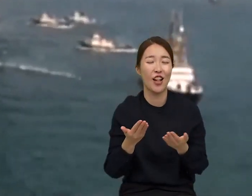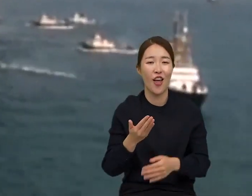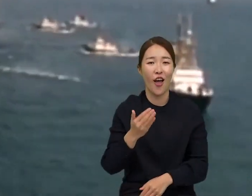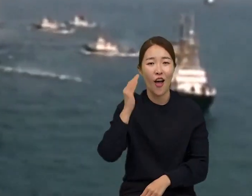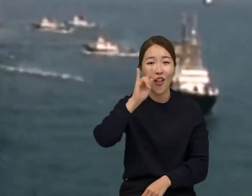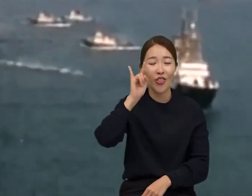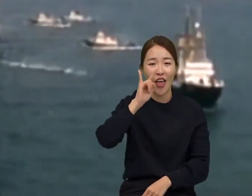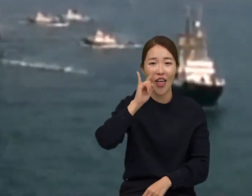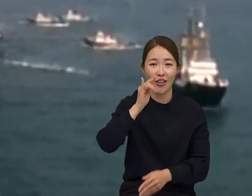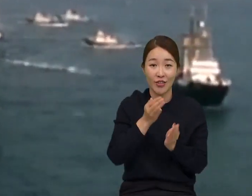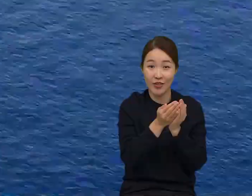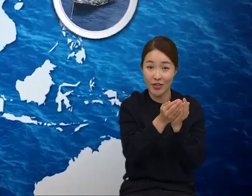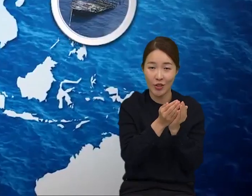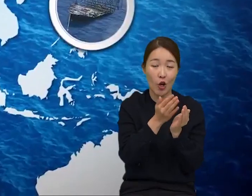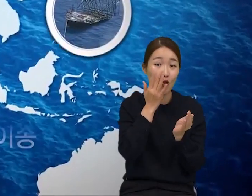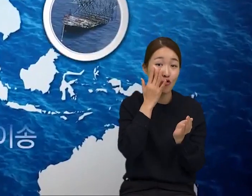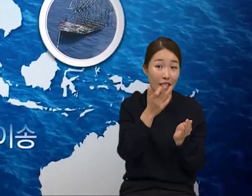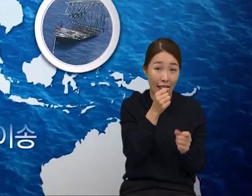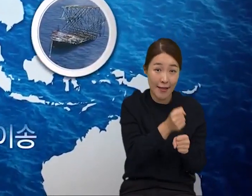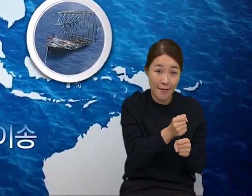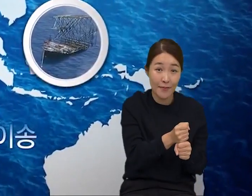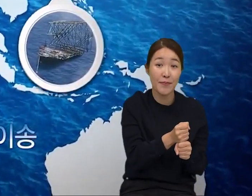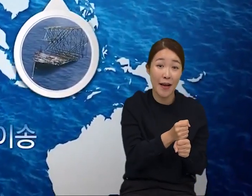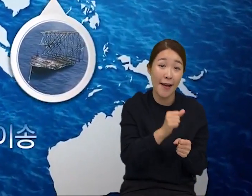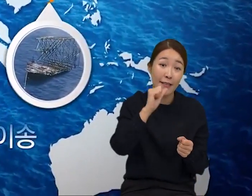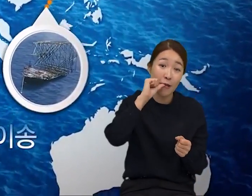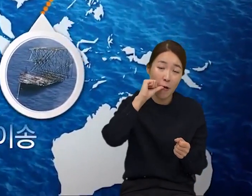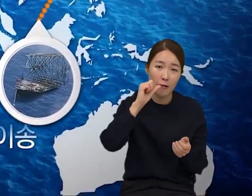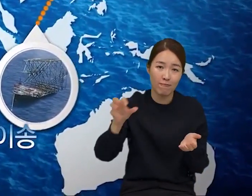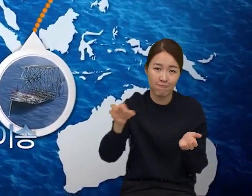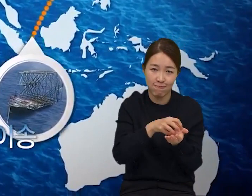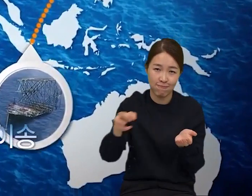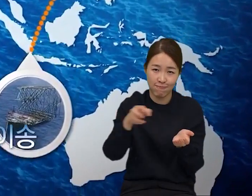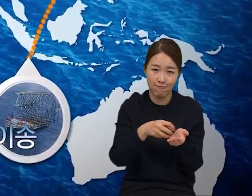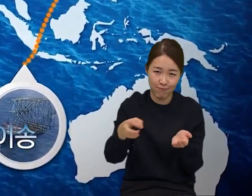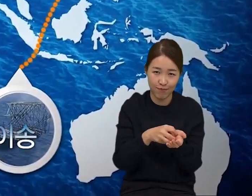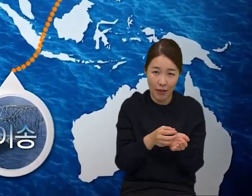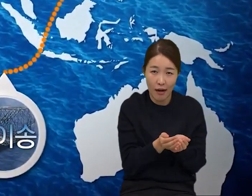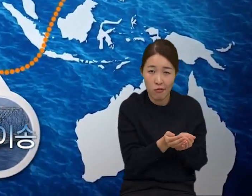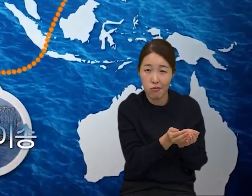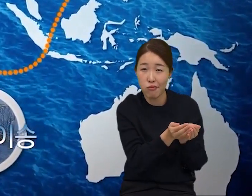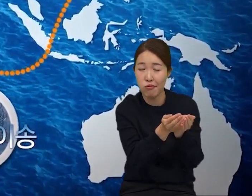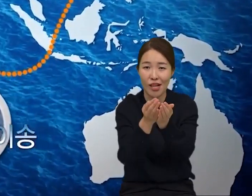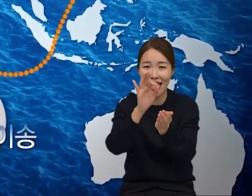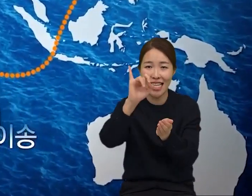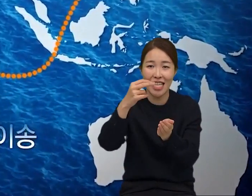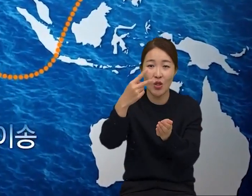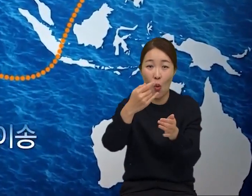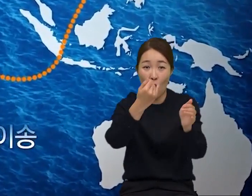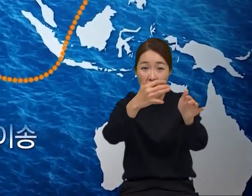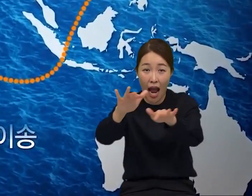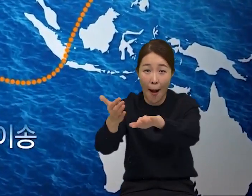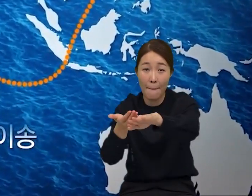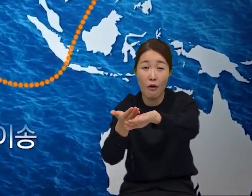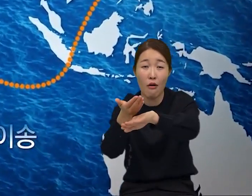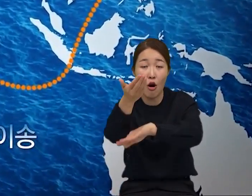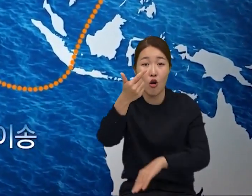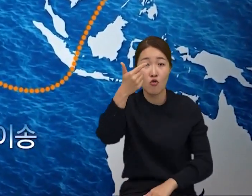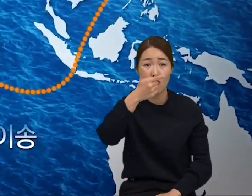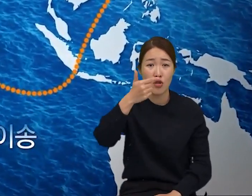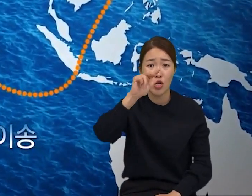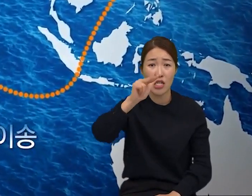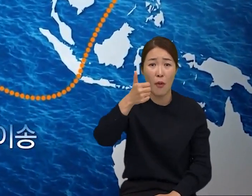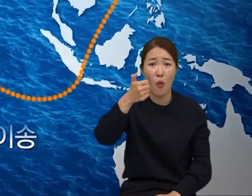현대조선은 울산에서 제작한 철 구조물 자켓을 동남아 바다와 인도양을 지나는 6,750마일의